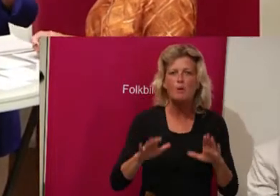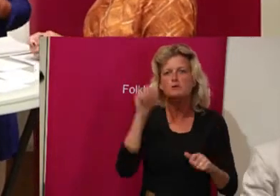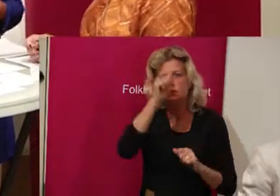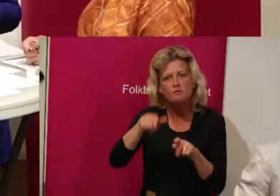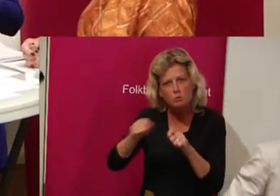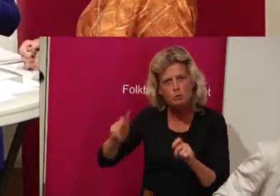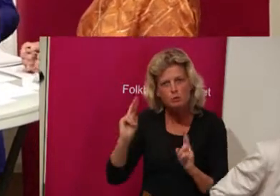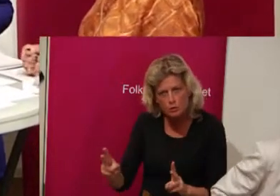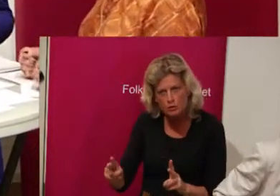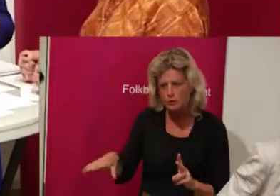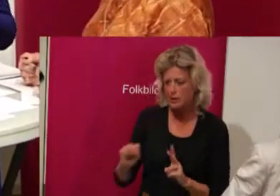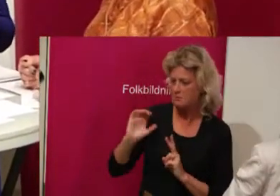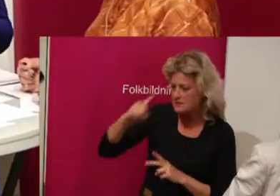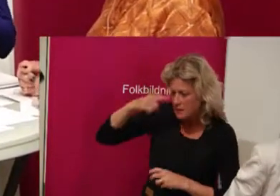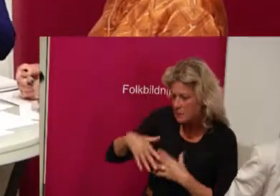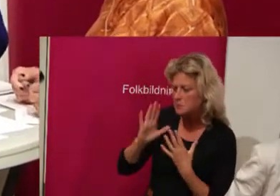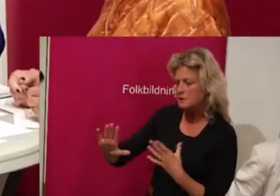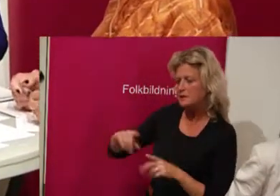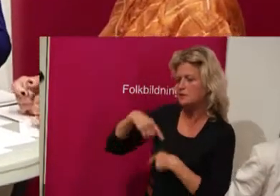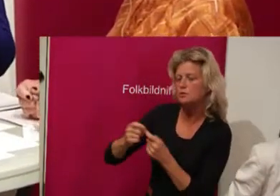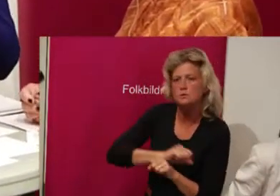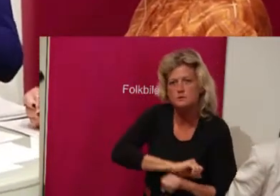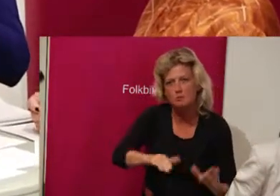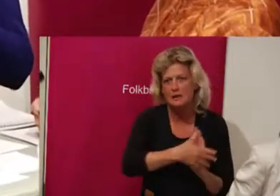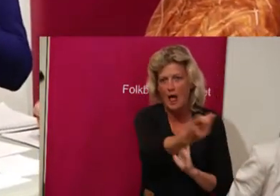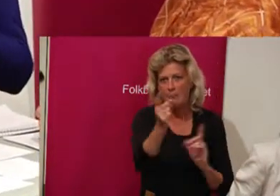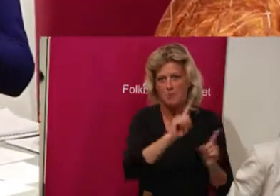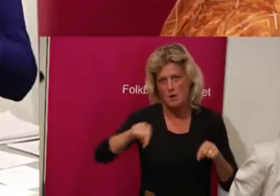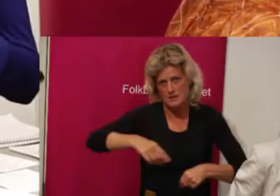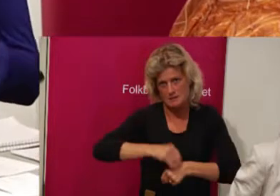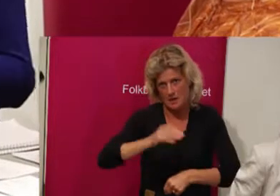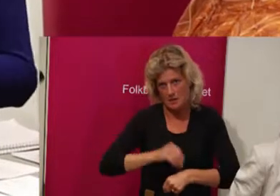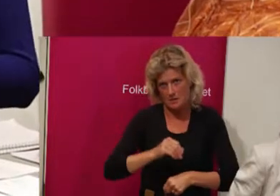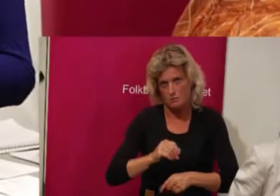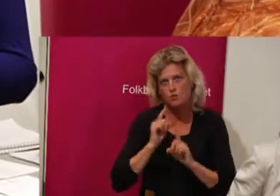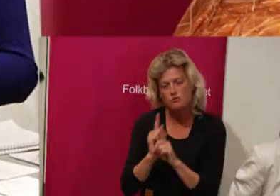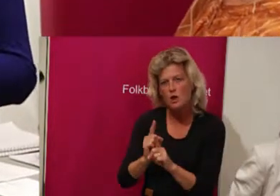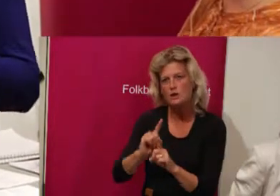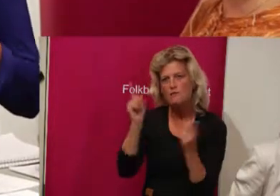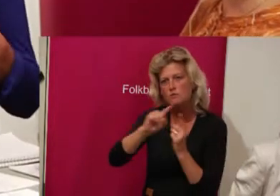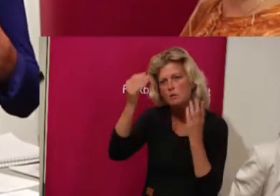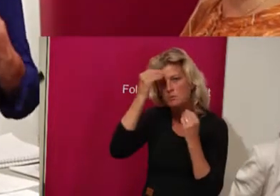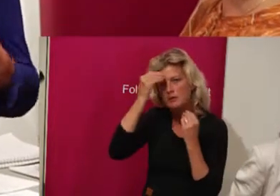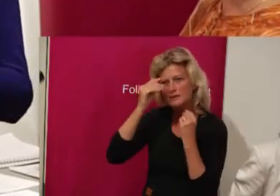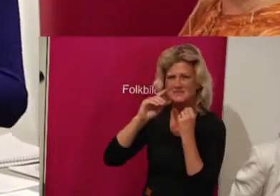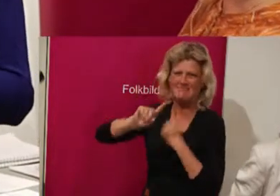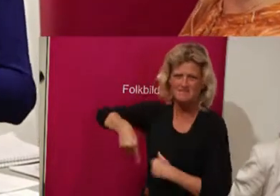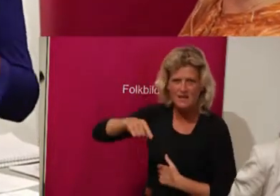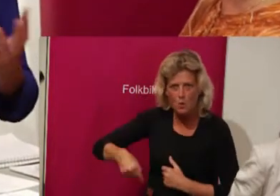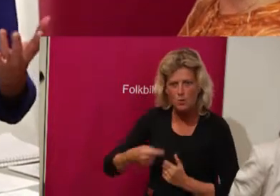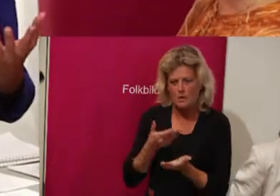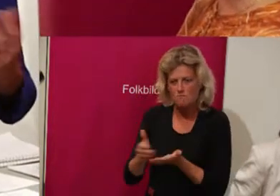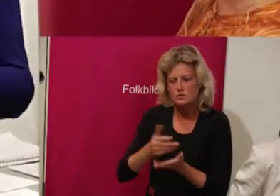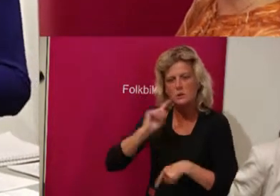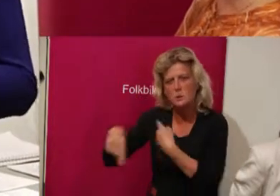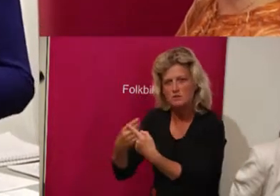tar med sig sin kultur och sina traditioner och på folkbildningens villkor kan utveckla det. Det finns